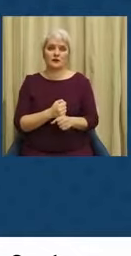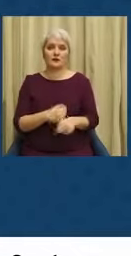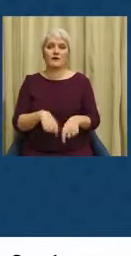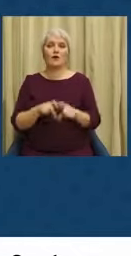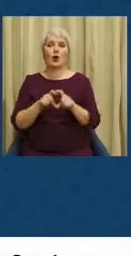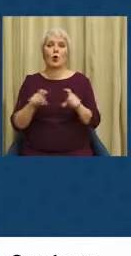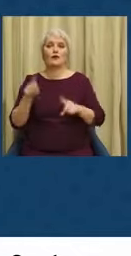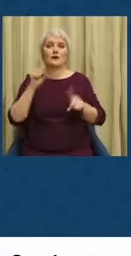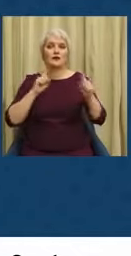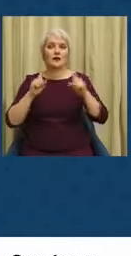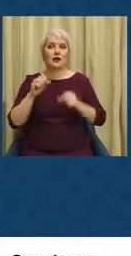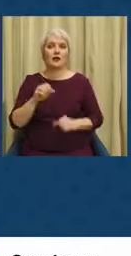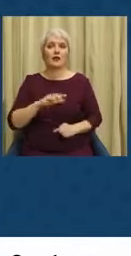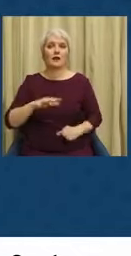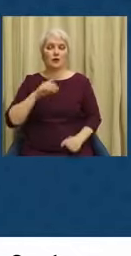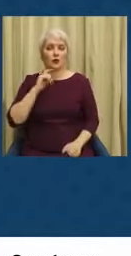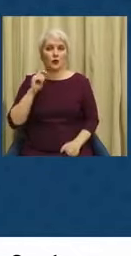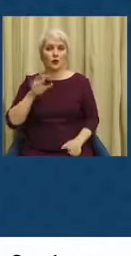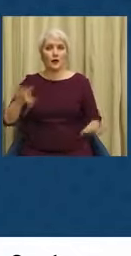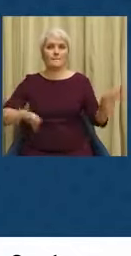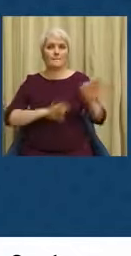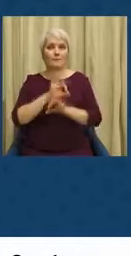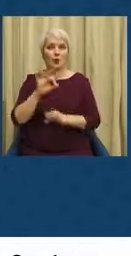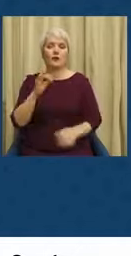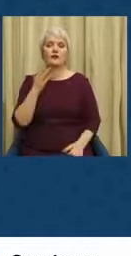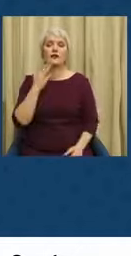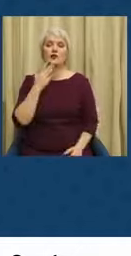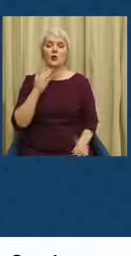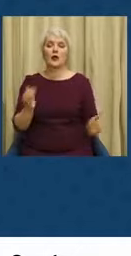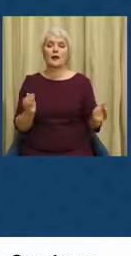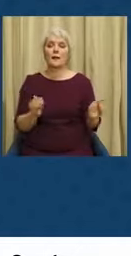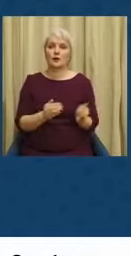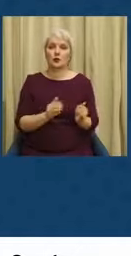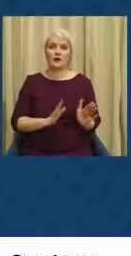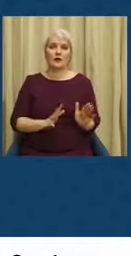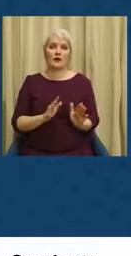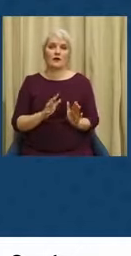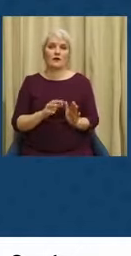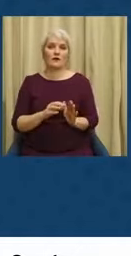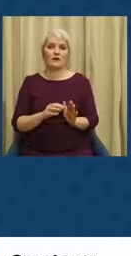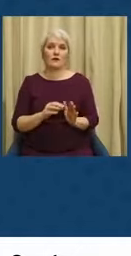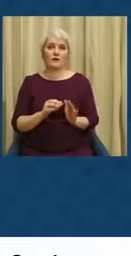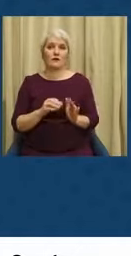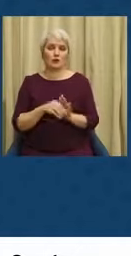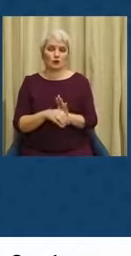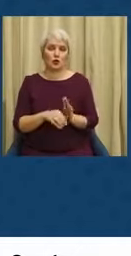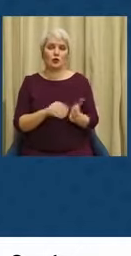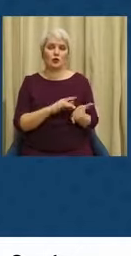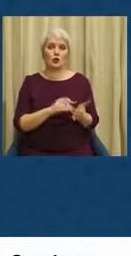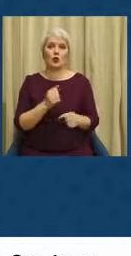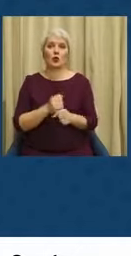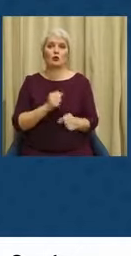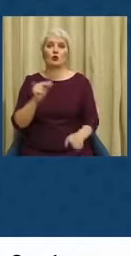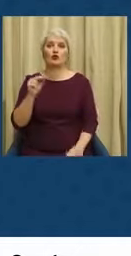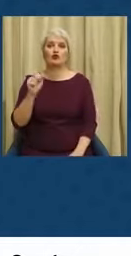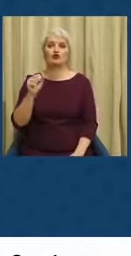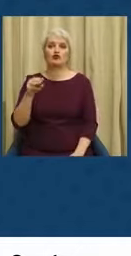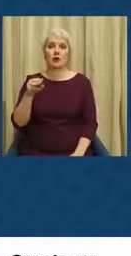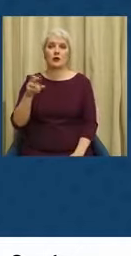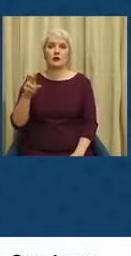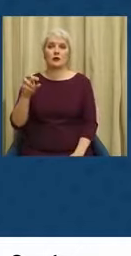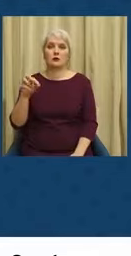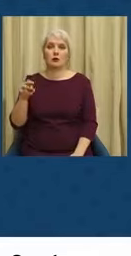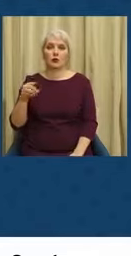Ради Європи в Україні проект національних меншин, включаючи ромів, розробили такий чат-бот, який